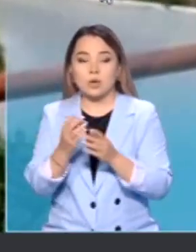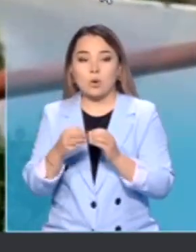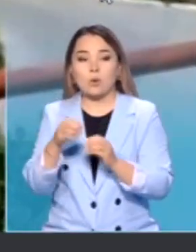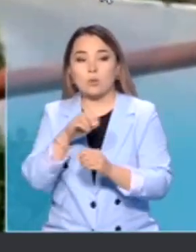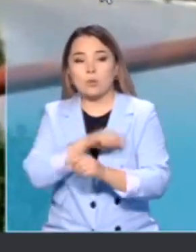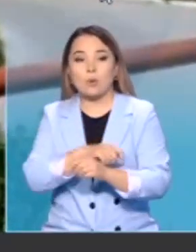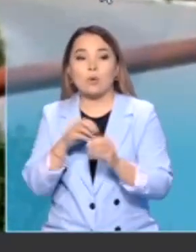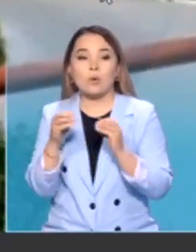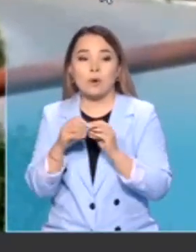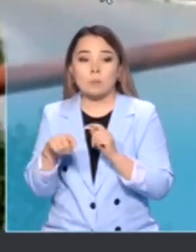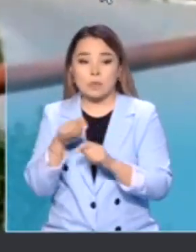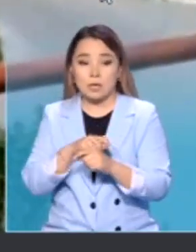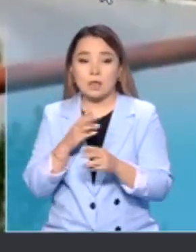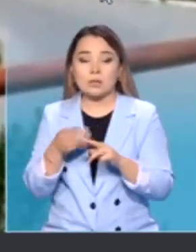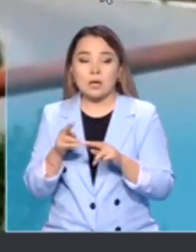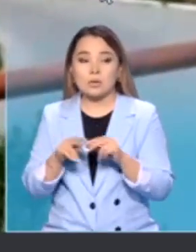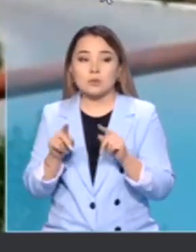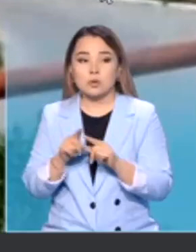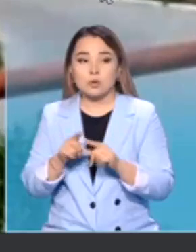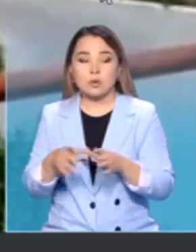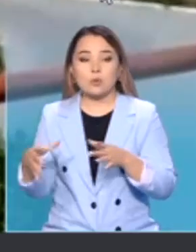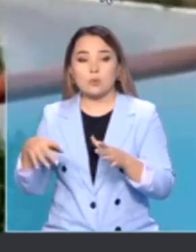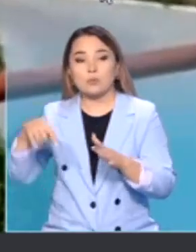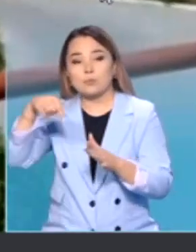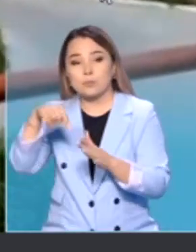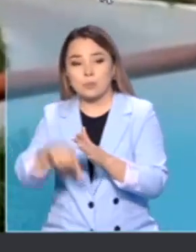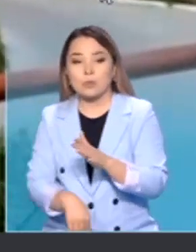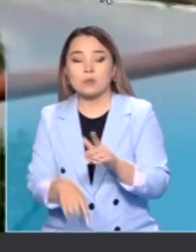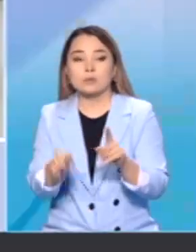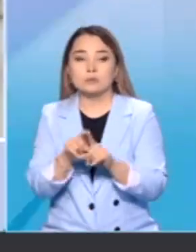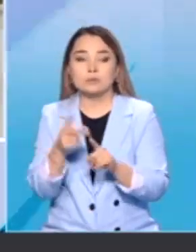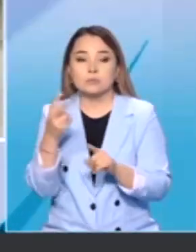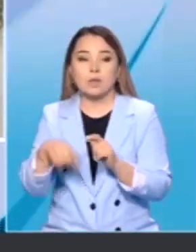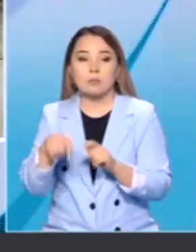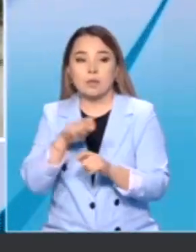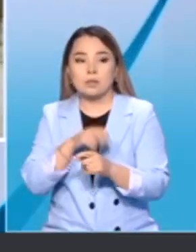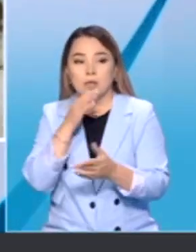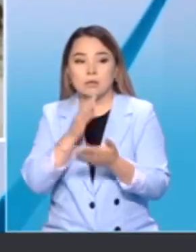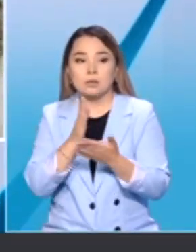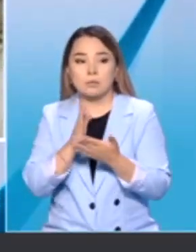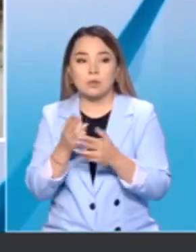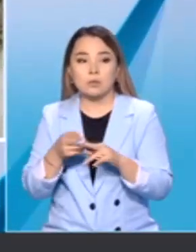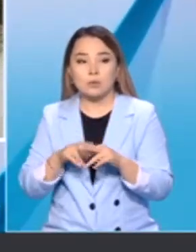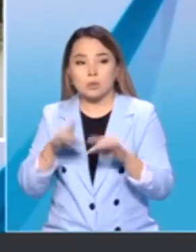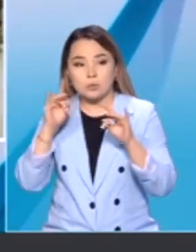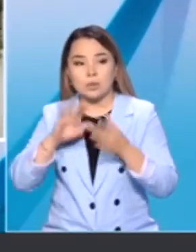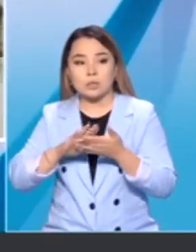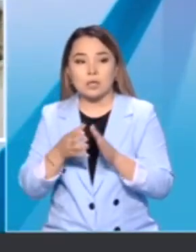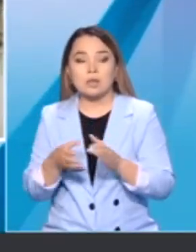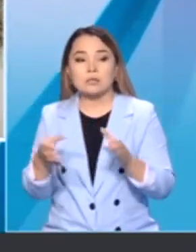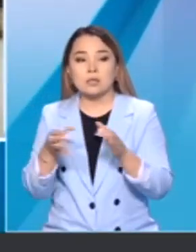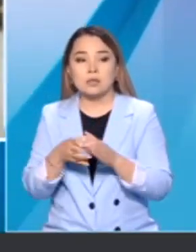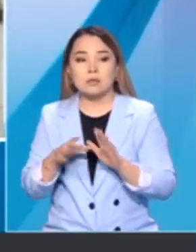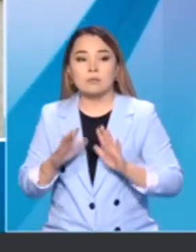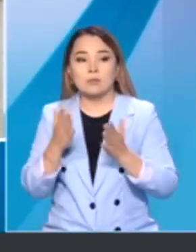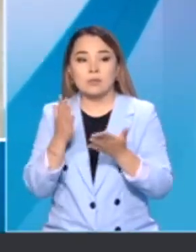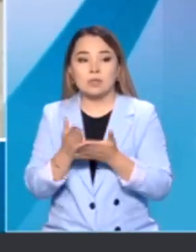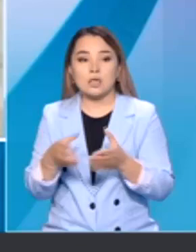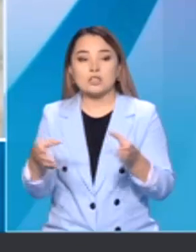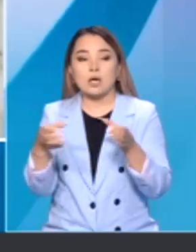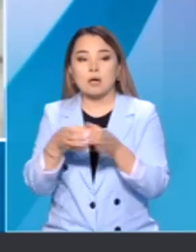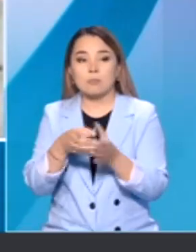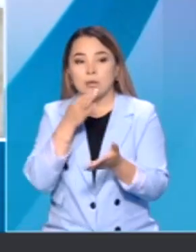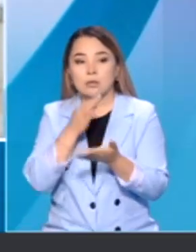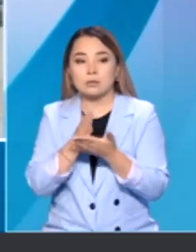метр, ал жоба бойынша ұңғыманың тереңдігі 1200 метр дейді мамандар. Осы төтенше оқиғаға байланысты арнайы штаб